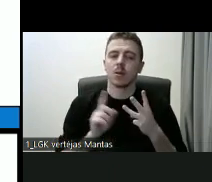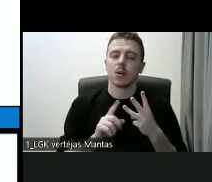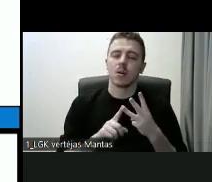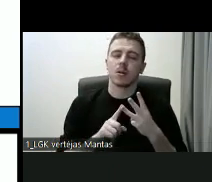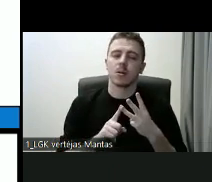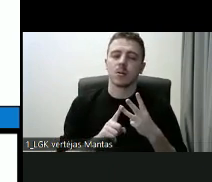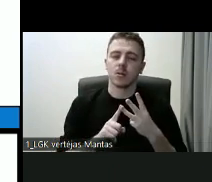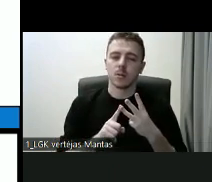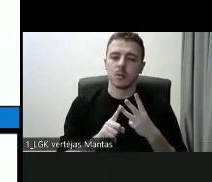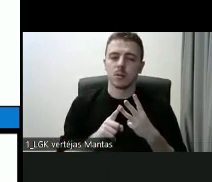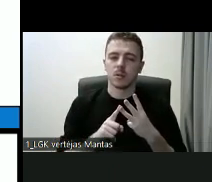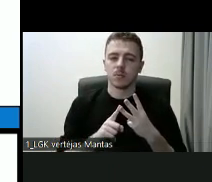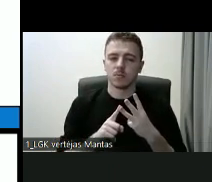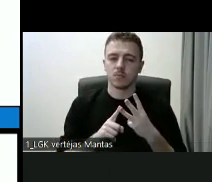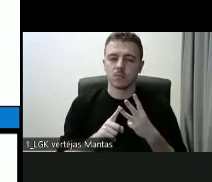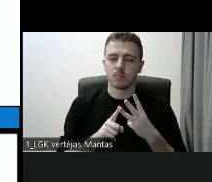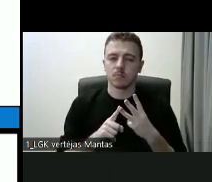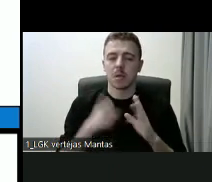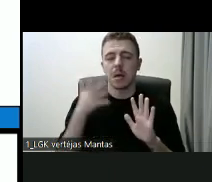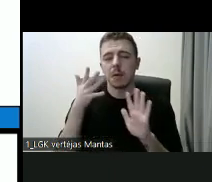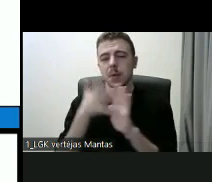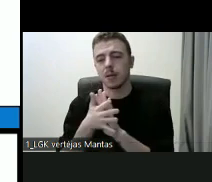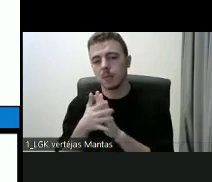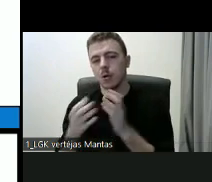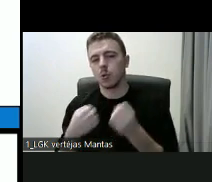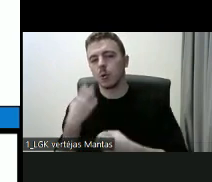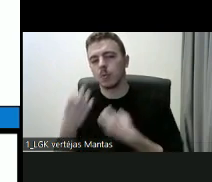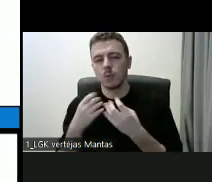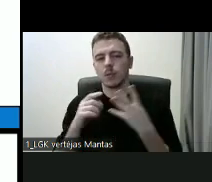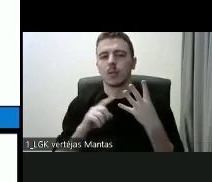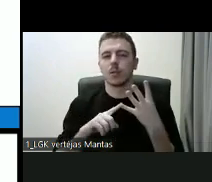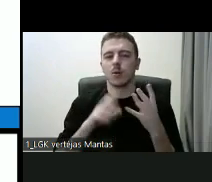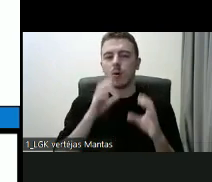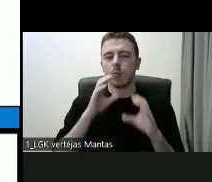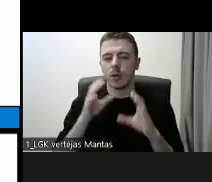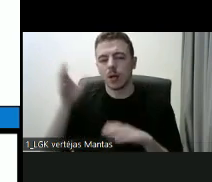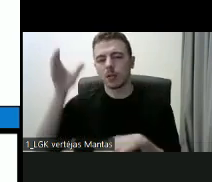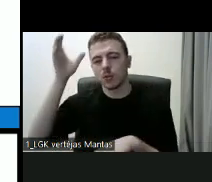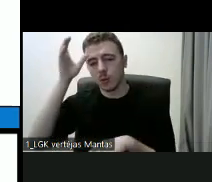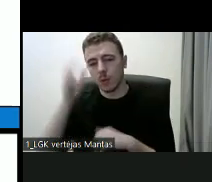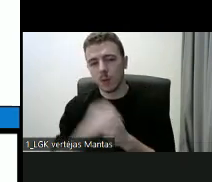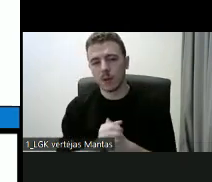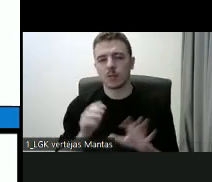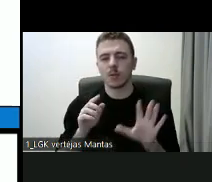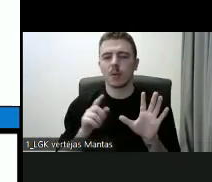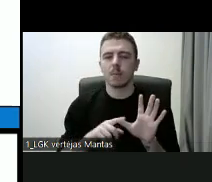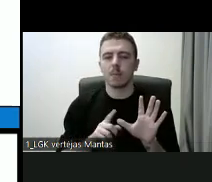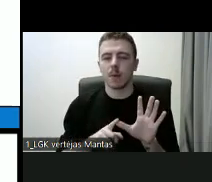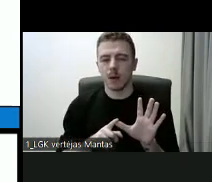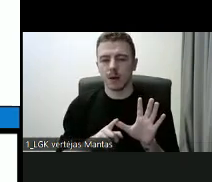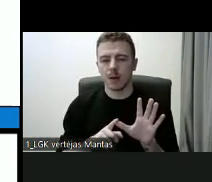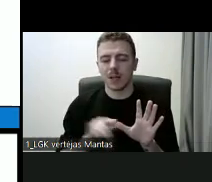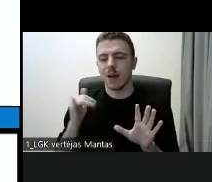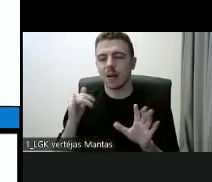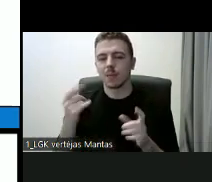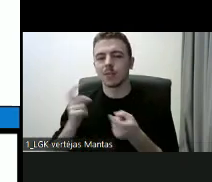ir kūrybingumas. Ketvirta – komunikacija ir kompetencijas. Penkta – įvertinimas per